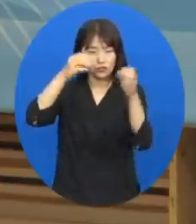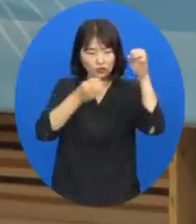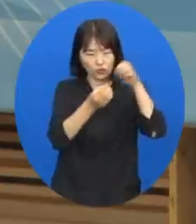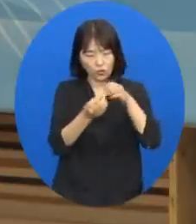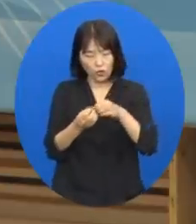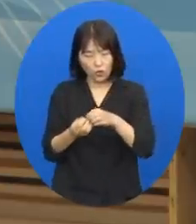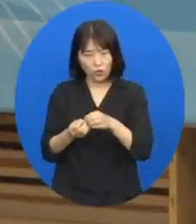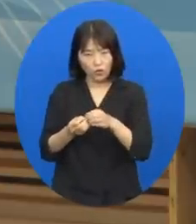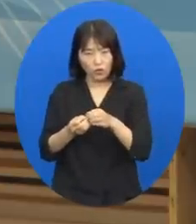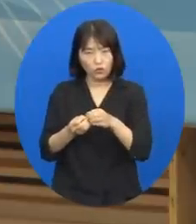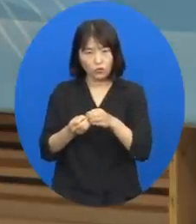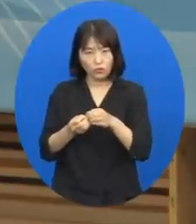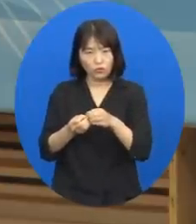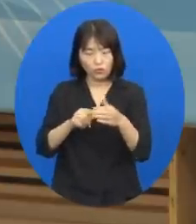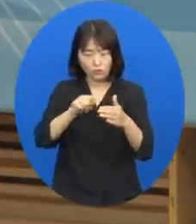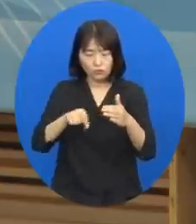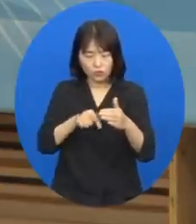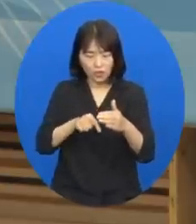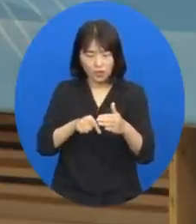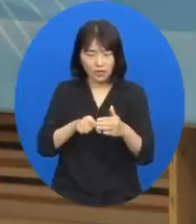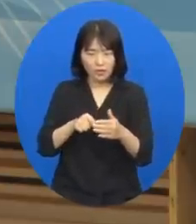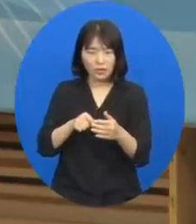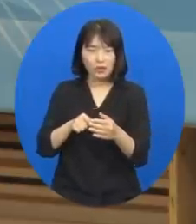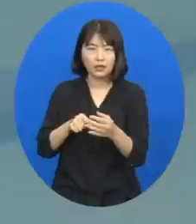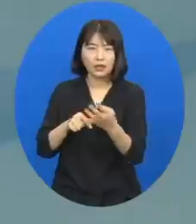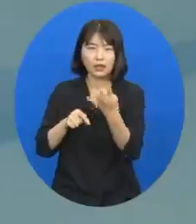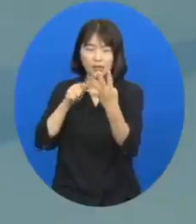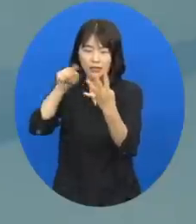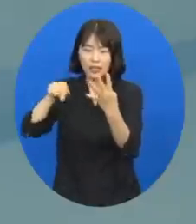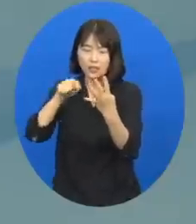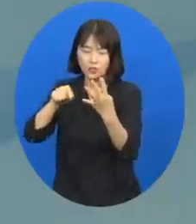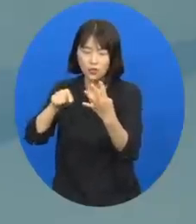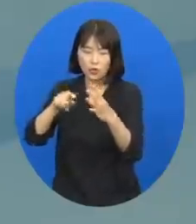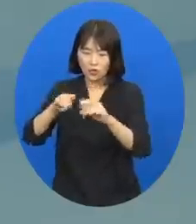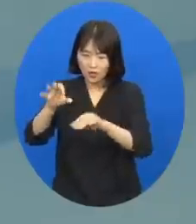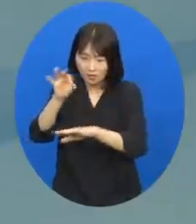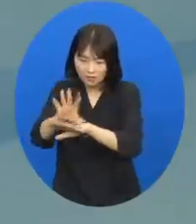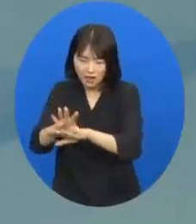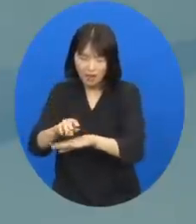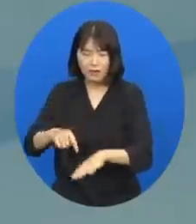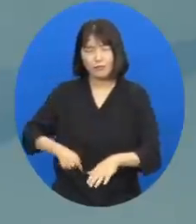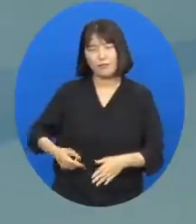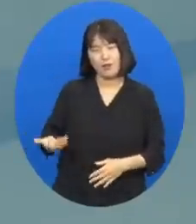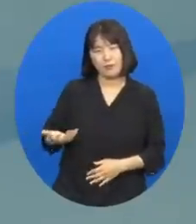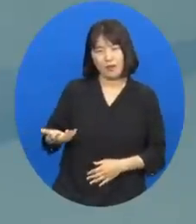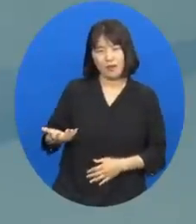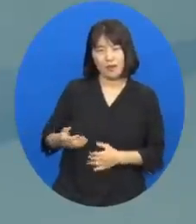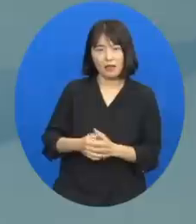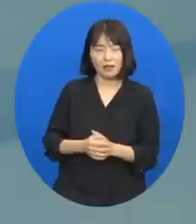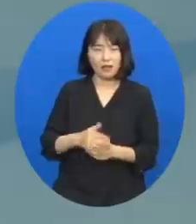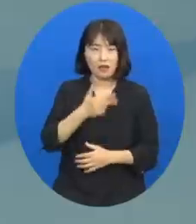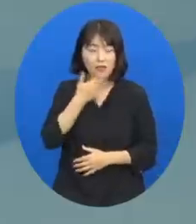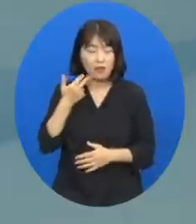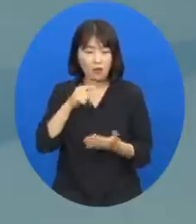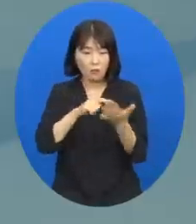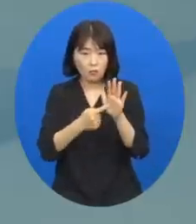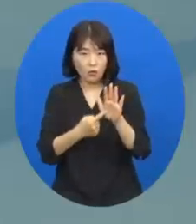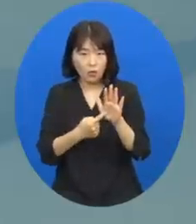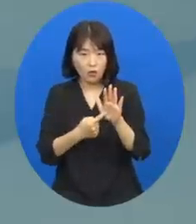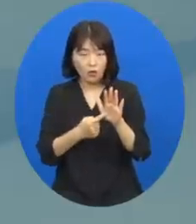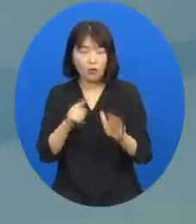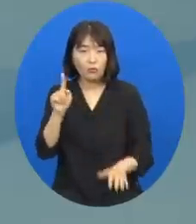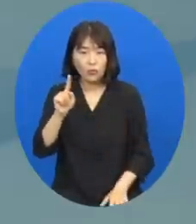사촌이 땅을 사면 배가 아프다 영어 표현 중에는 이런 변이 있습니다 크랩 펜타 허브티 크랩